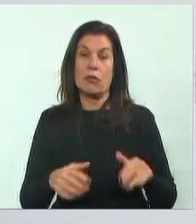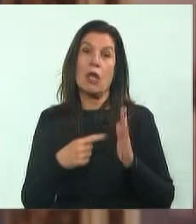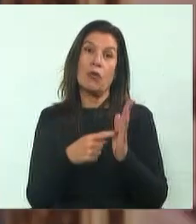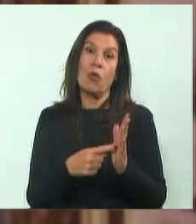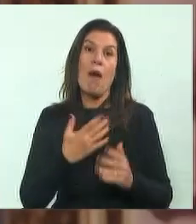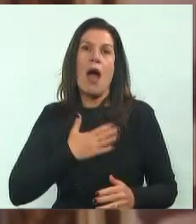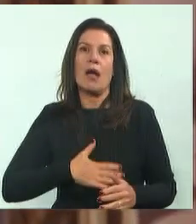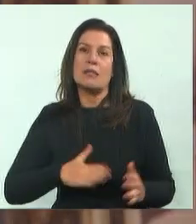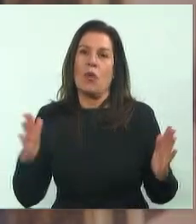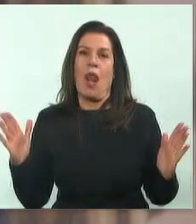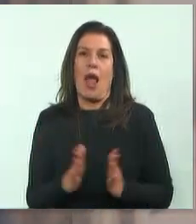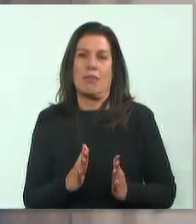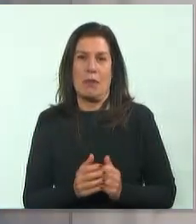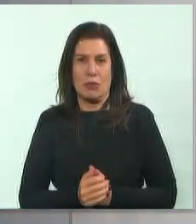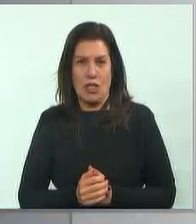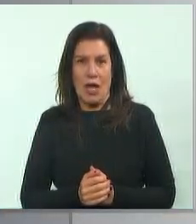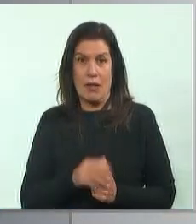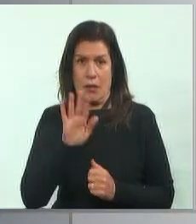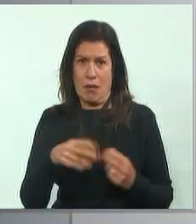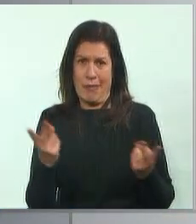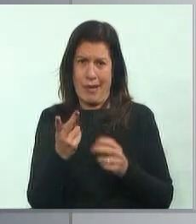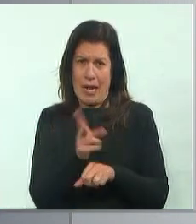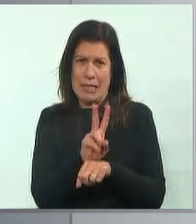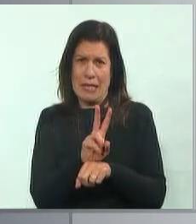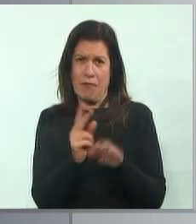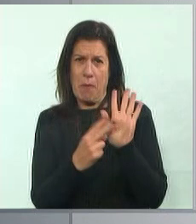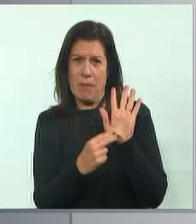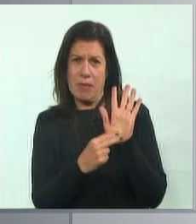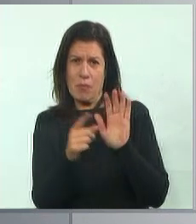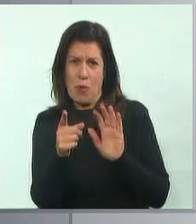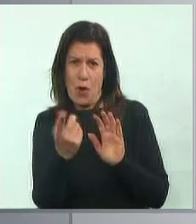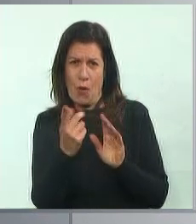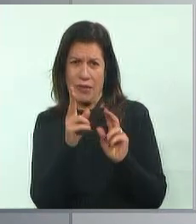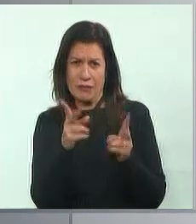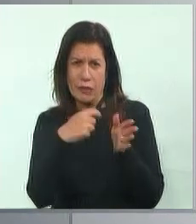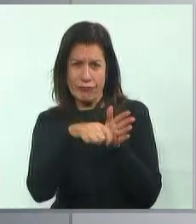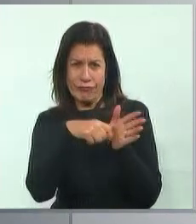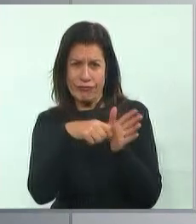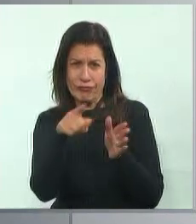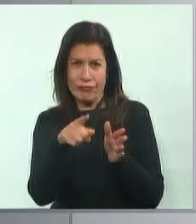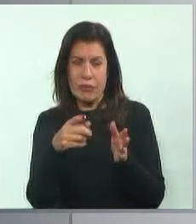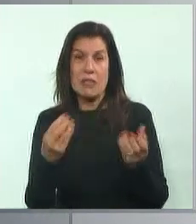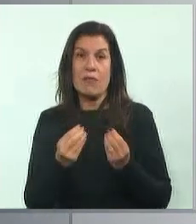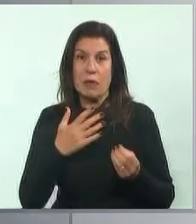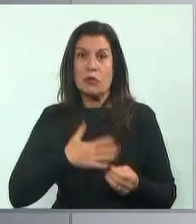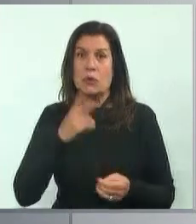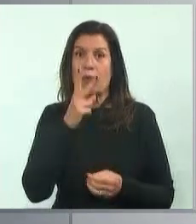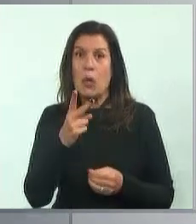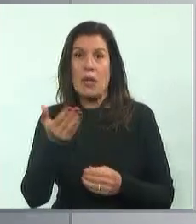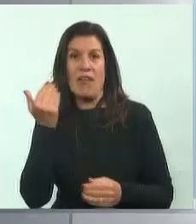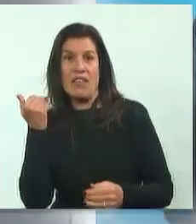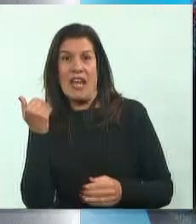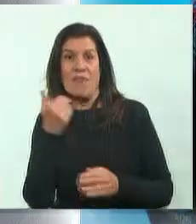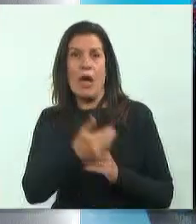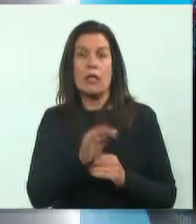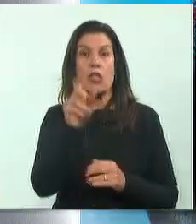במשקל, כמה קל גם לזייף בפוטושופ את מה שאנחנו משוועים לראות לפני ואחרי של מישהו אמין,